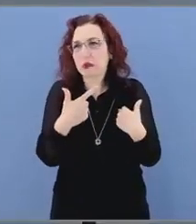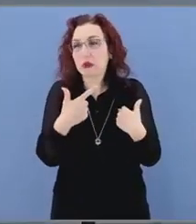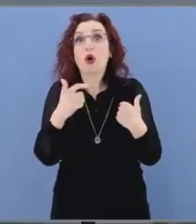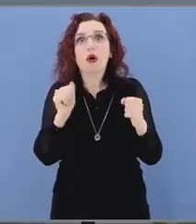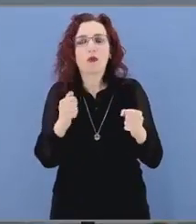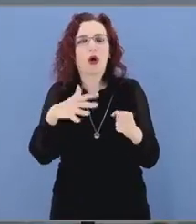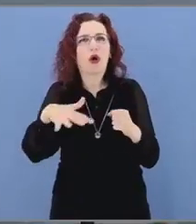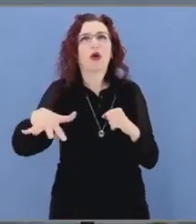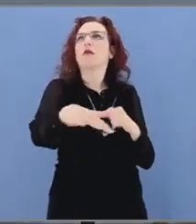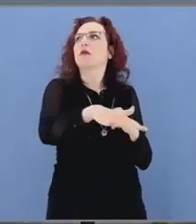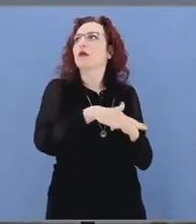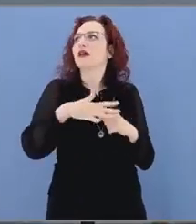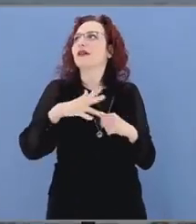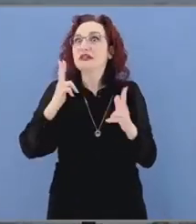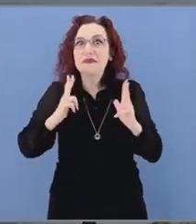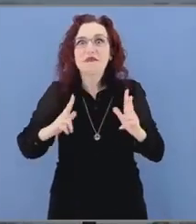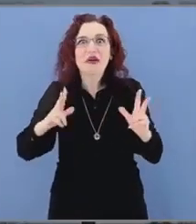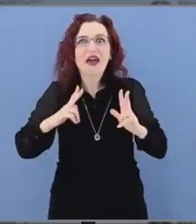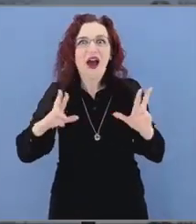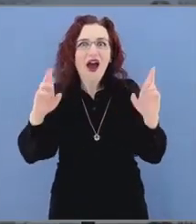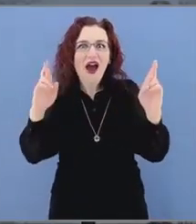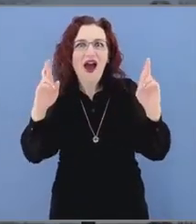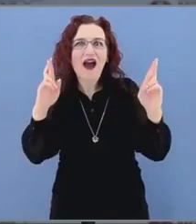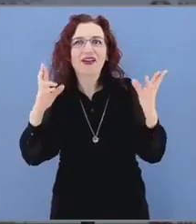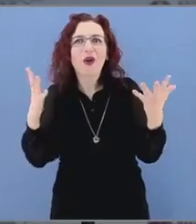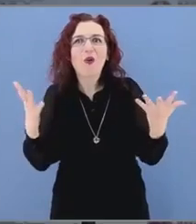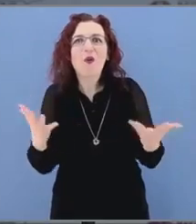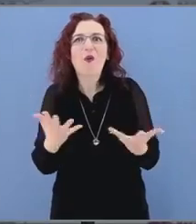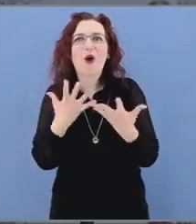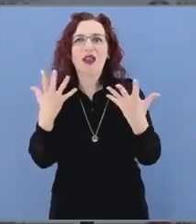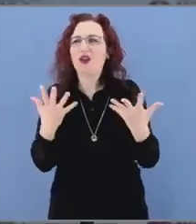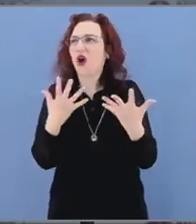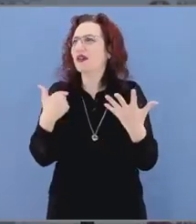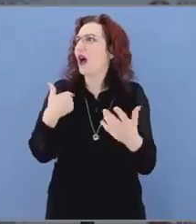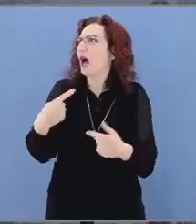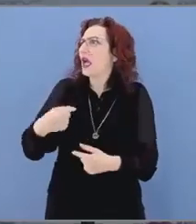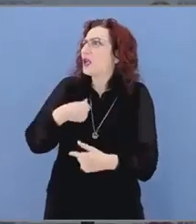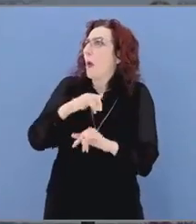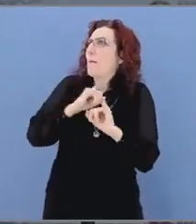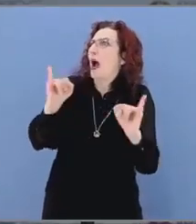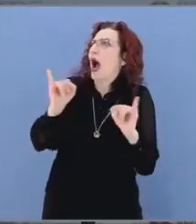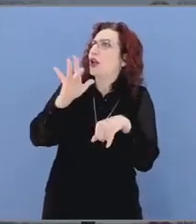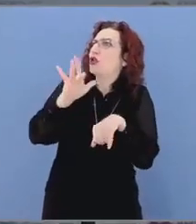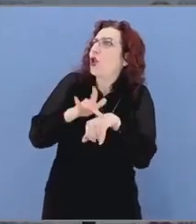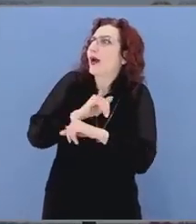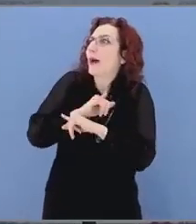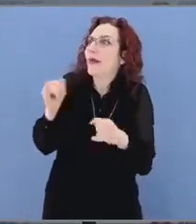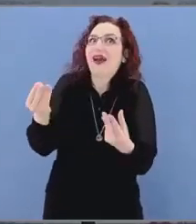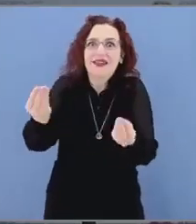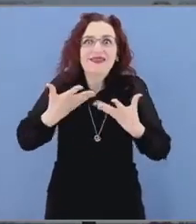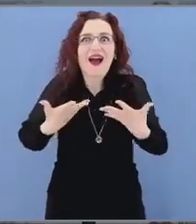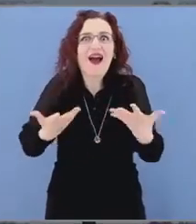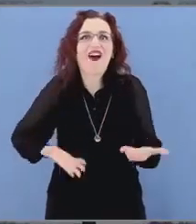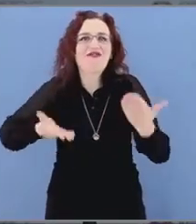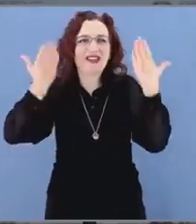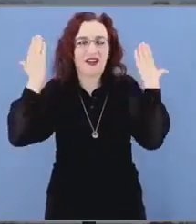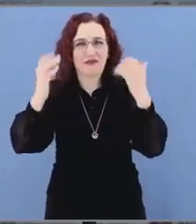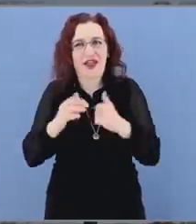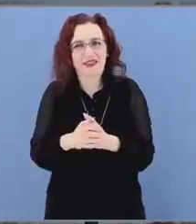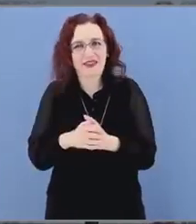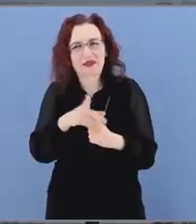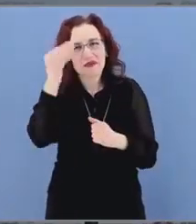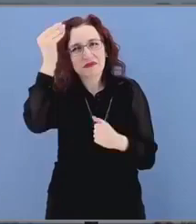sembra apparentemente negato. Guardate, l'idea di un campo così, di